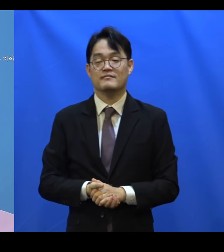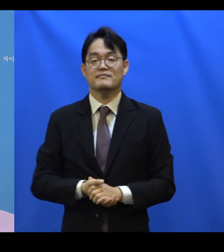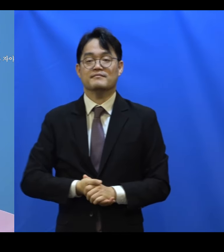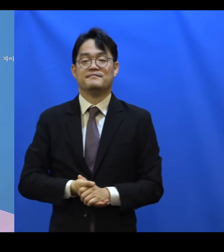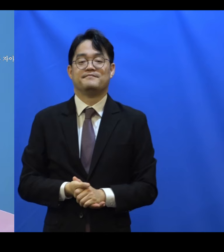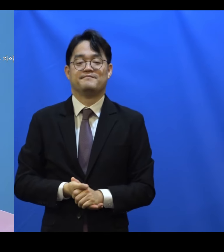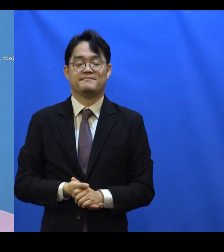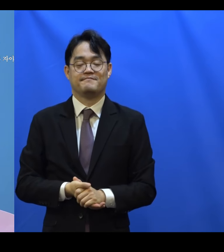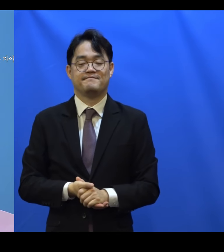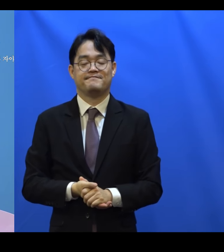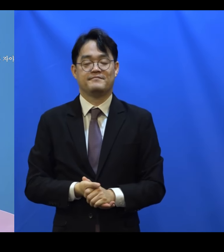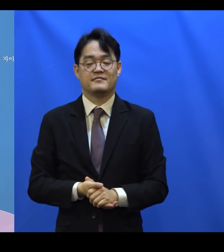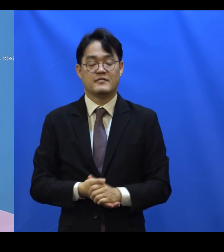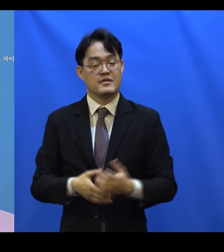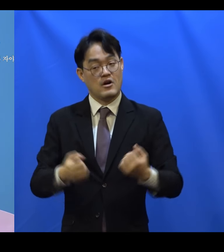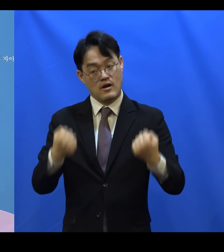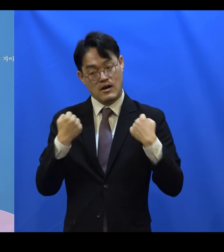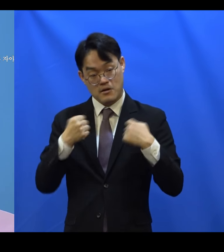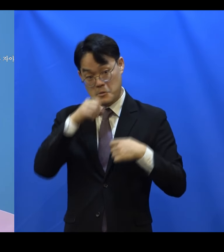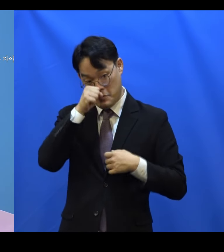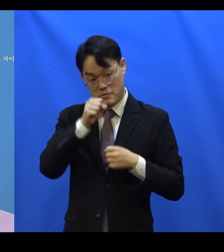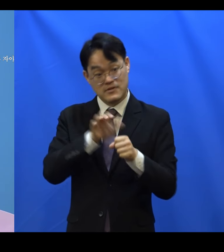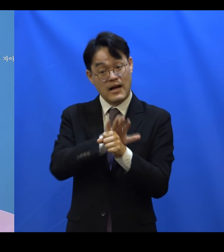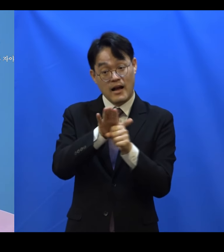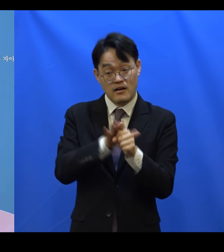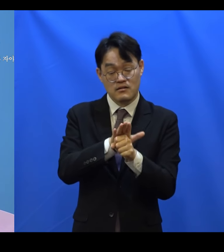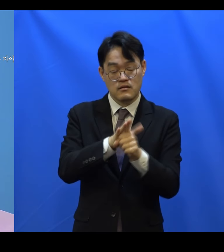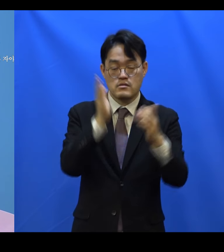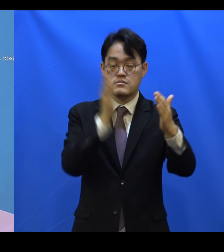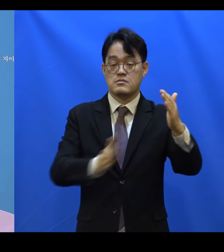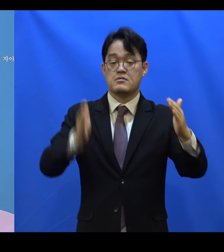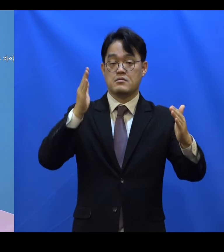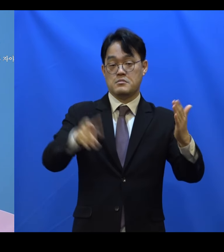거예요. 건강한 사랑은 공개적이어야 돼요.